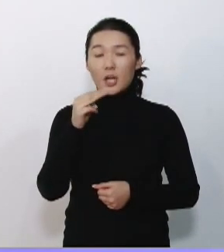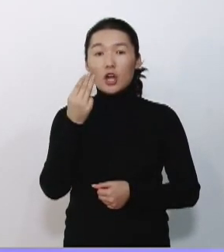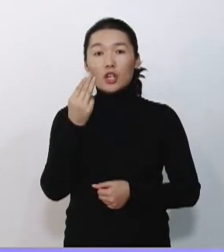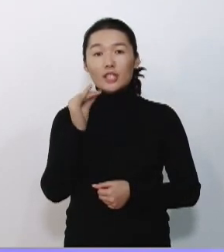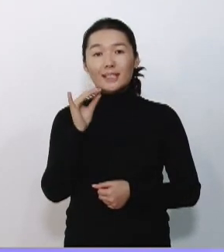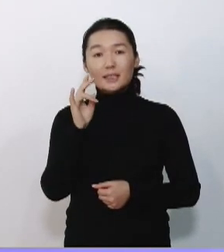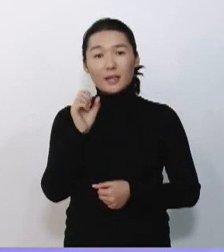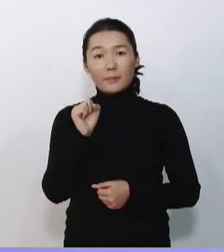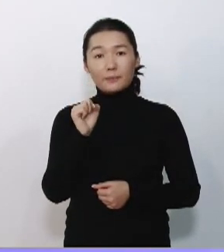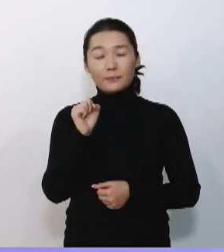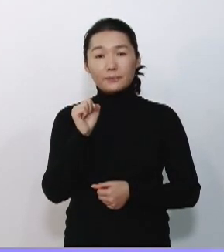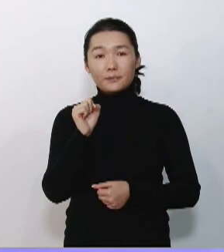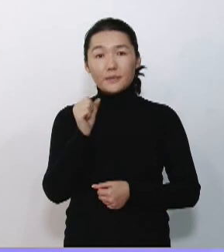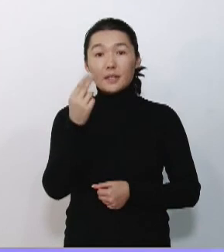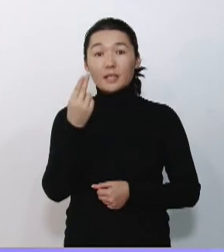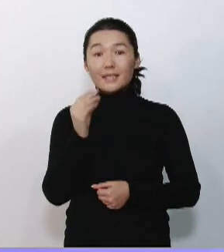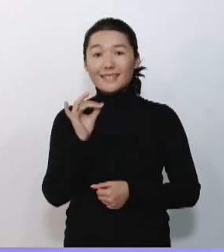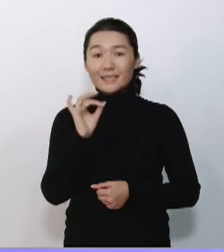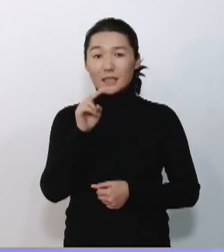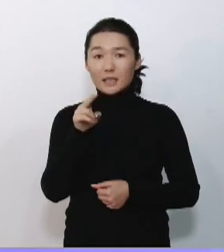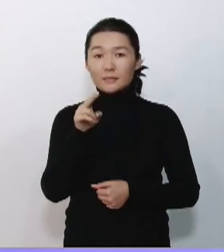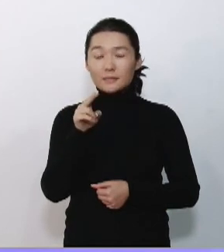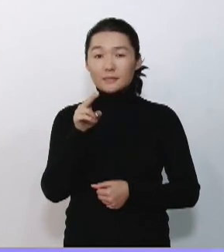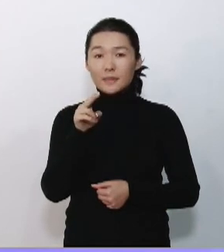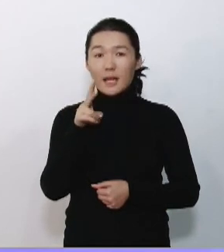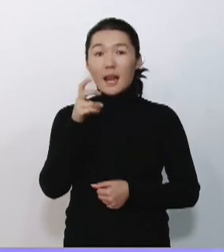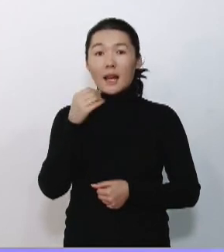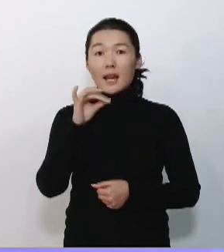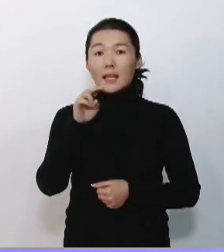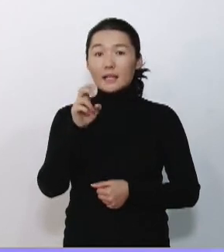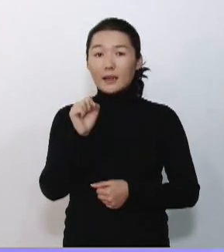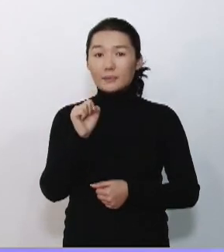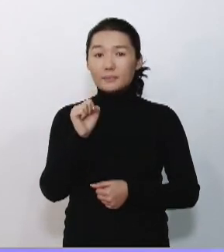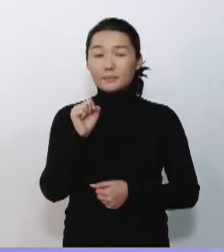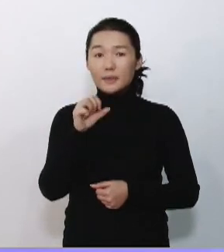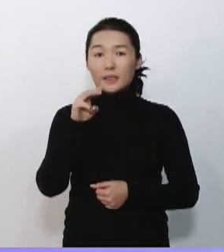шина, цирк, лейка,